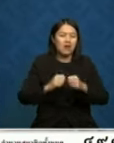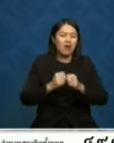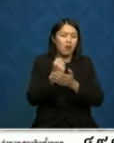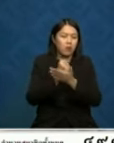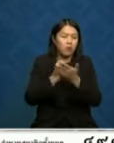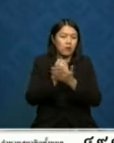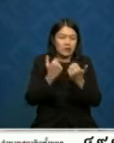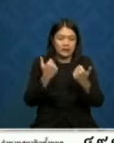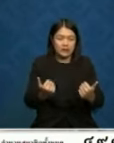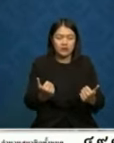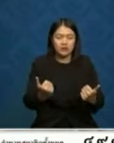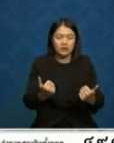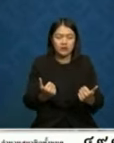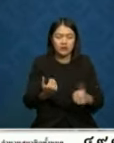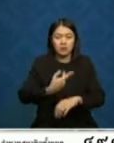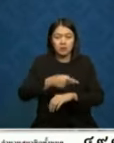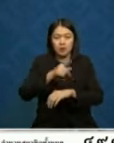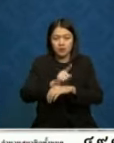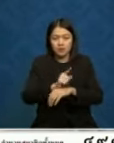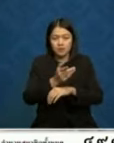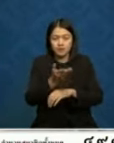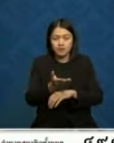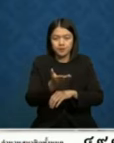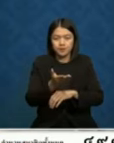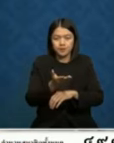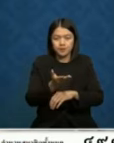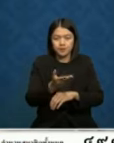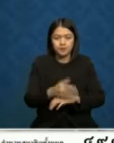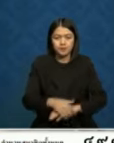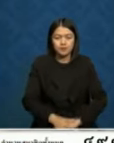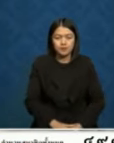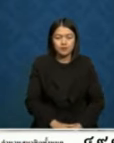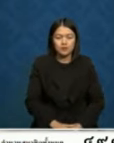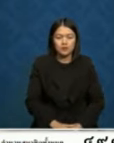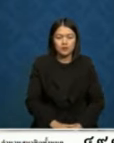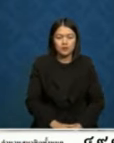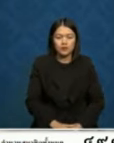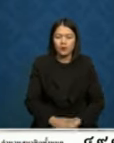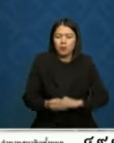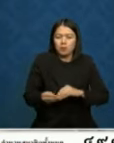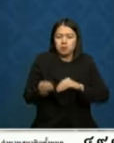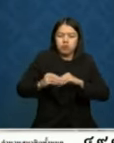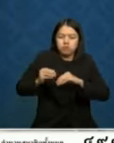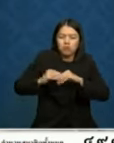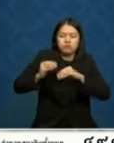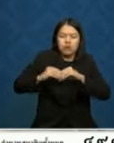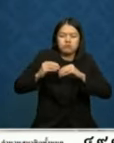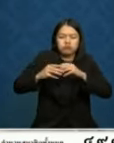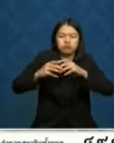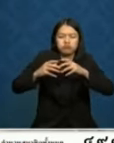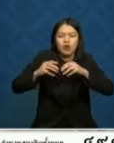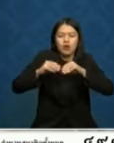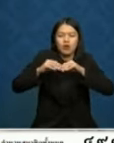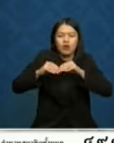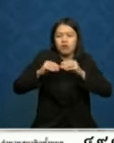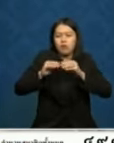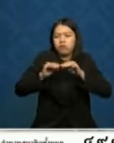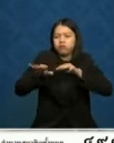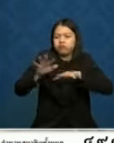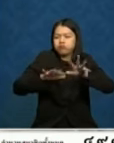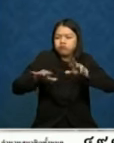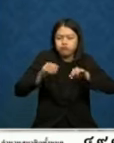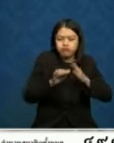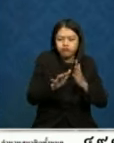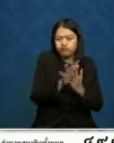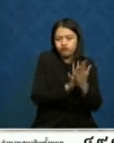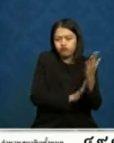กวันนี้ท่านประธานเพิ่มมากขึ้นทุกวี่ทุกวันทำให้มีการแพร่ระบาดอย่างรวดเร็วด้วย